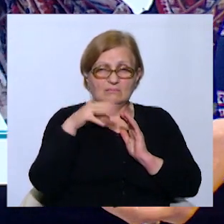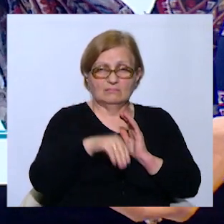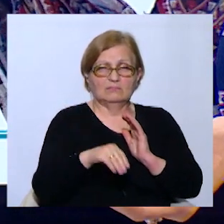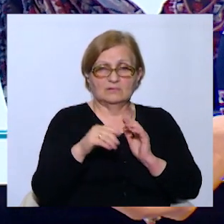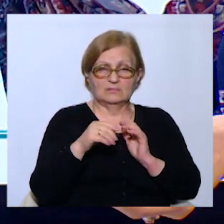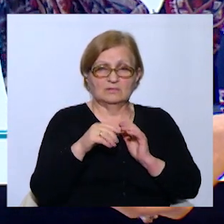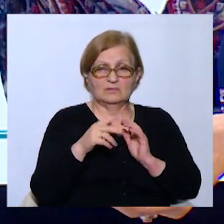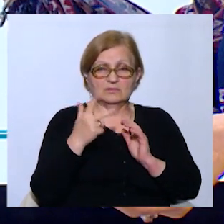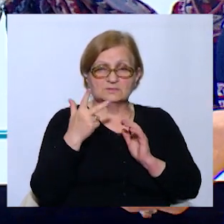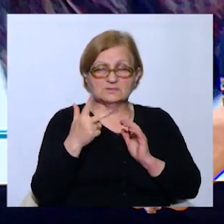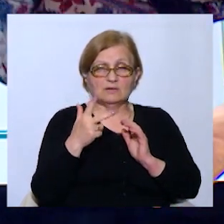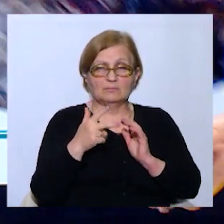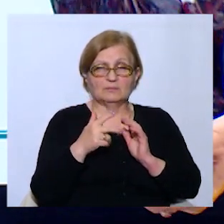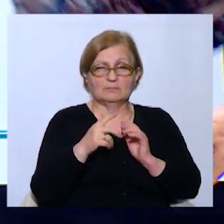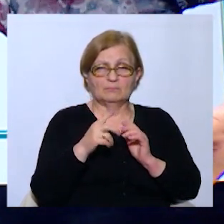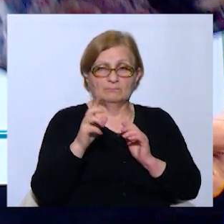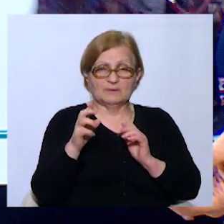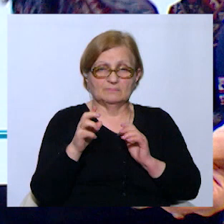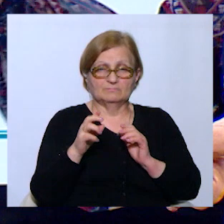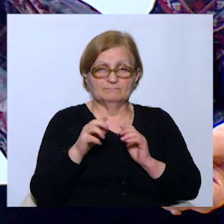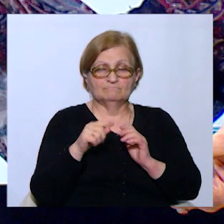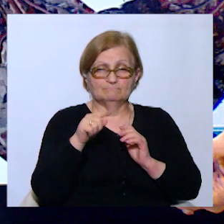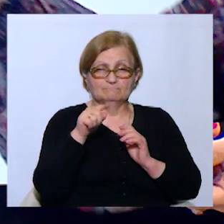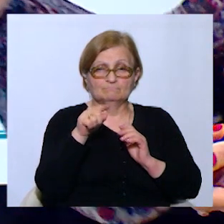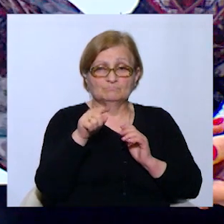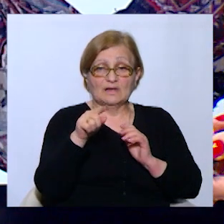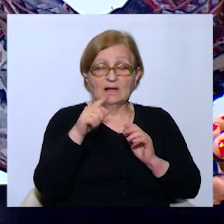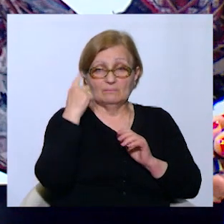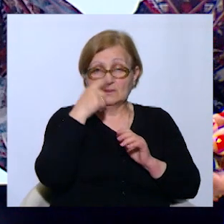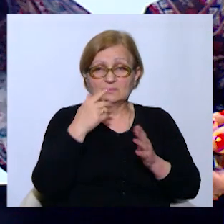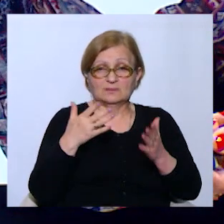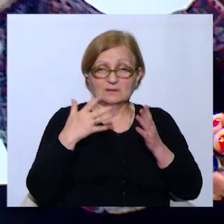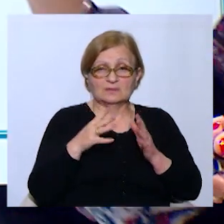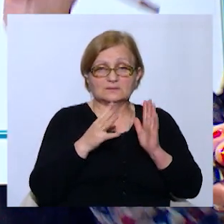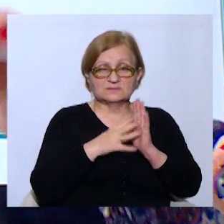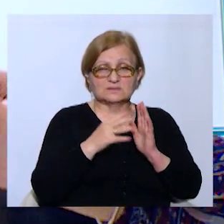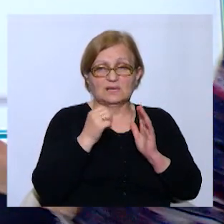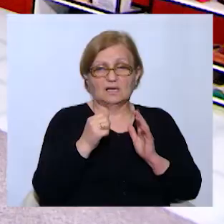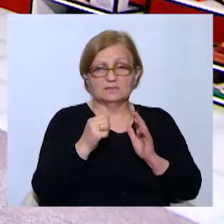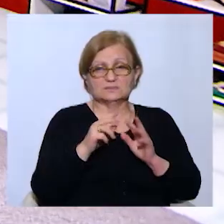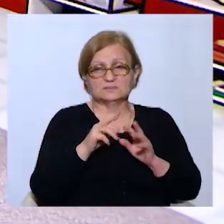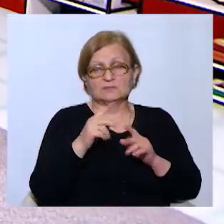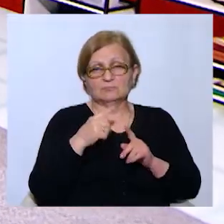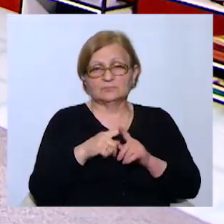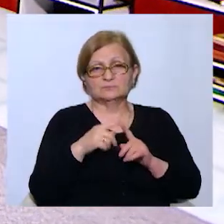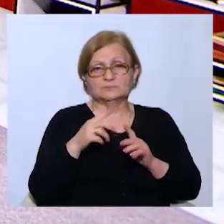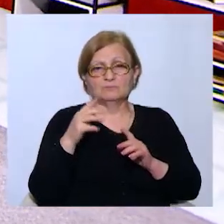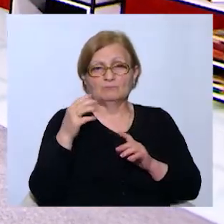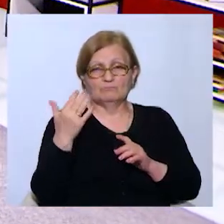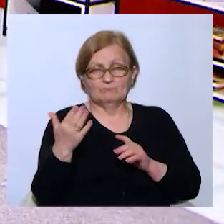გამომივიდა 3b. ანუ ამ გამოსახულების იგივე აკვივალენტურია 9a + 3b.